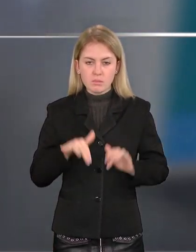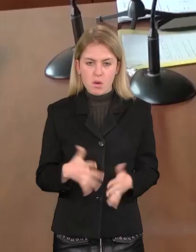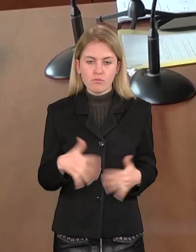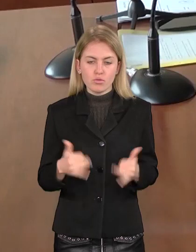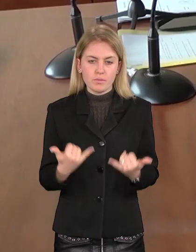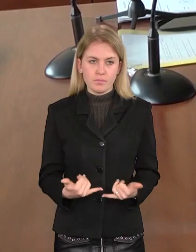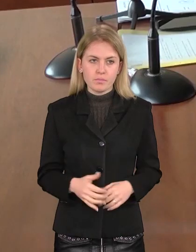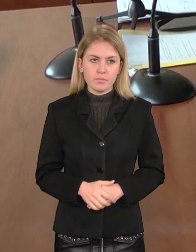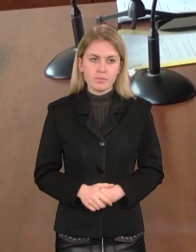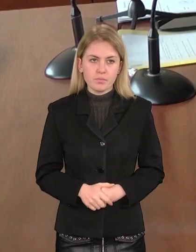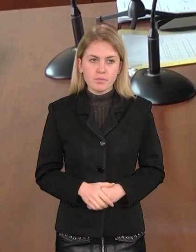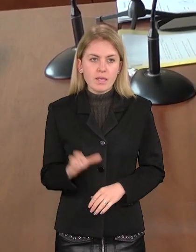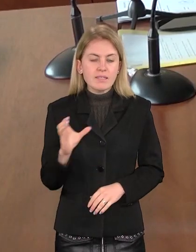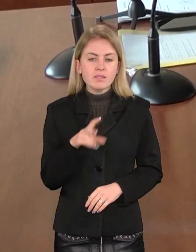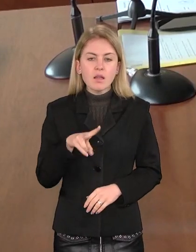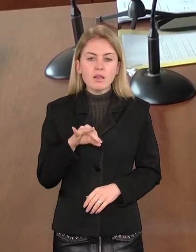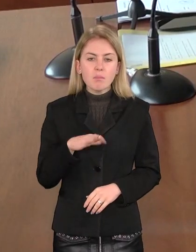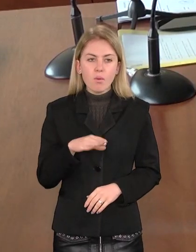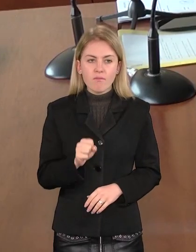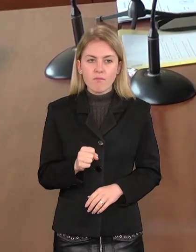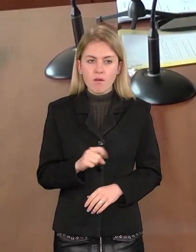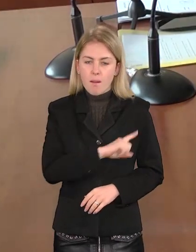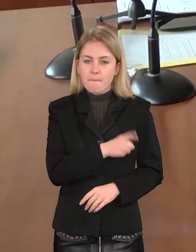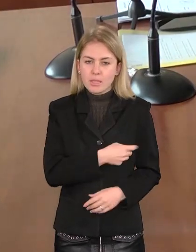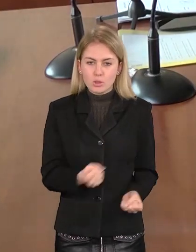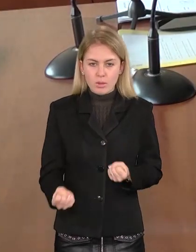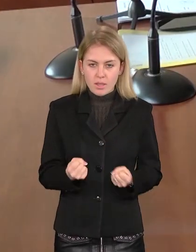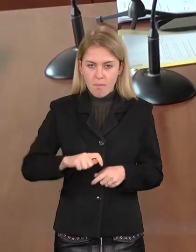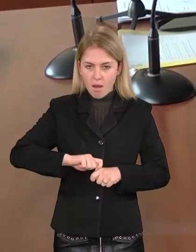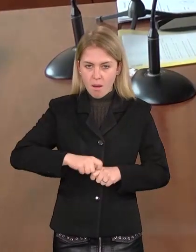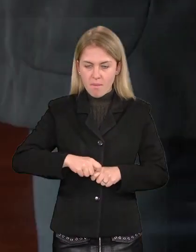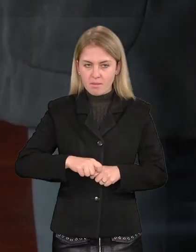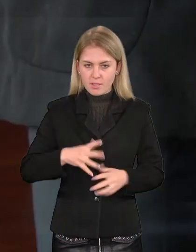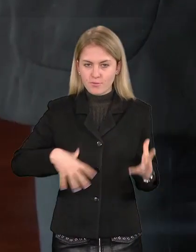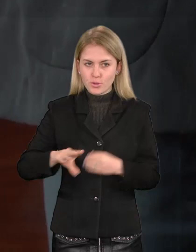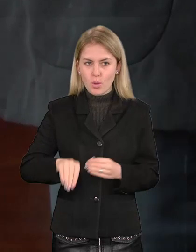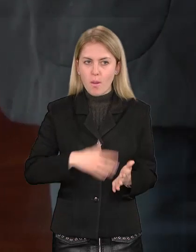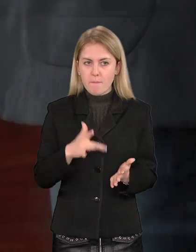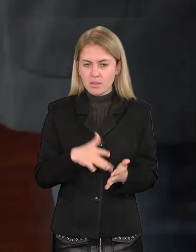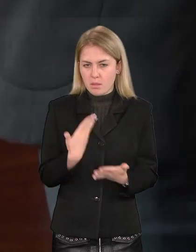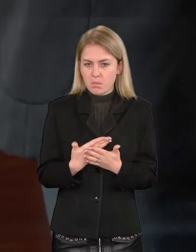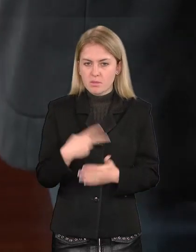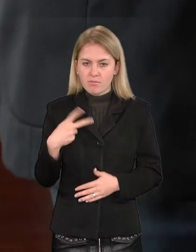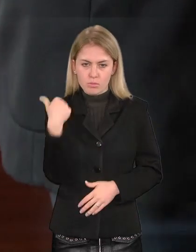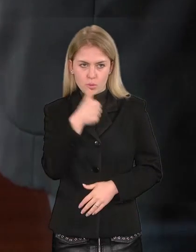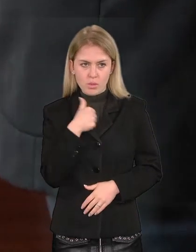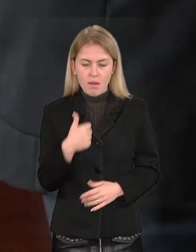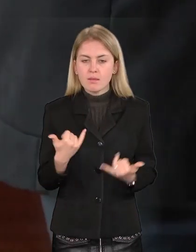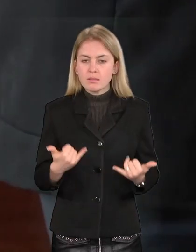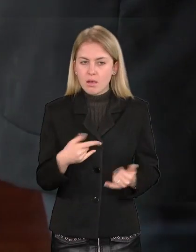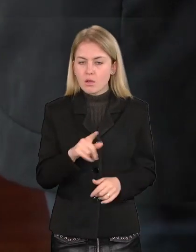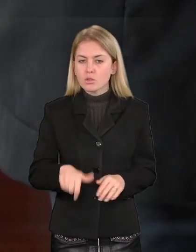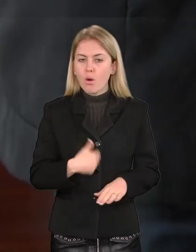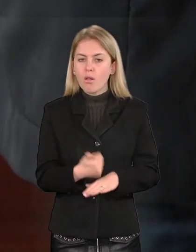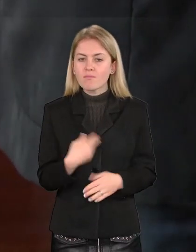мить. Світлана Липова міцно тримає гаманець усього міста у своїх руках вже більше 20 років. Зараз же